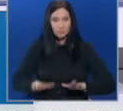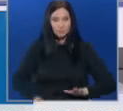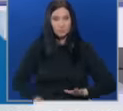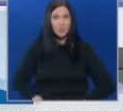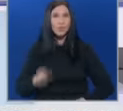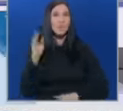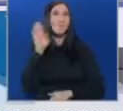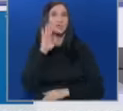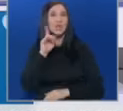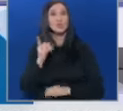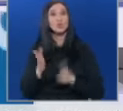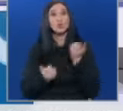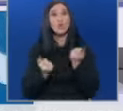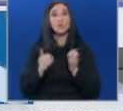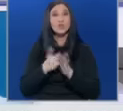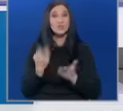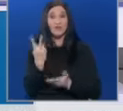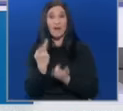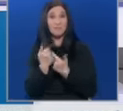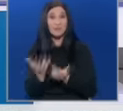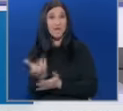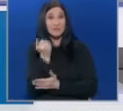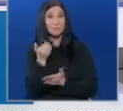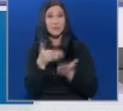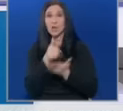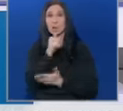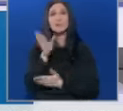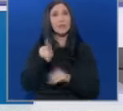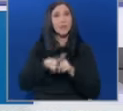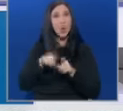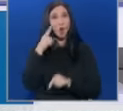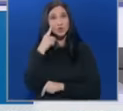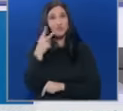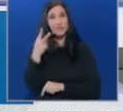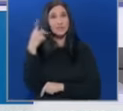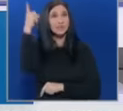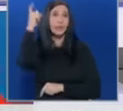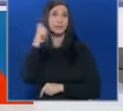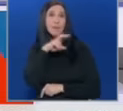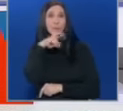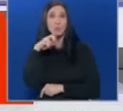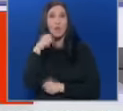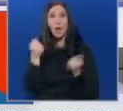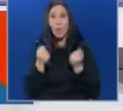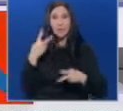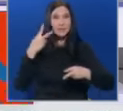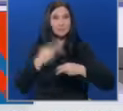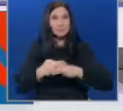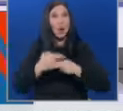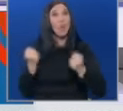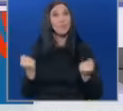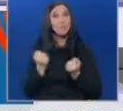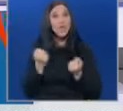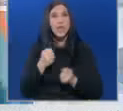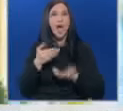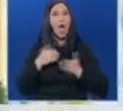си, чиято книжка е отнемана два пъти заради алкохол. След като очевидец сигнализира в полицията, колата е спряна от движение, родителят ще